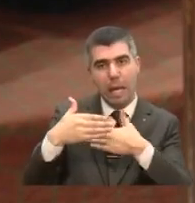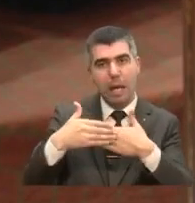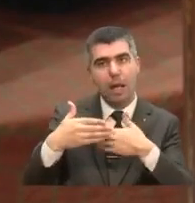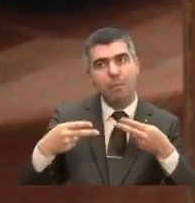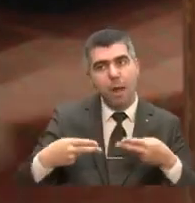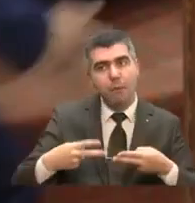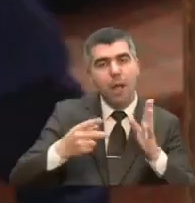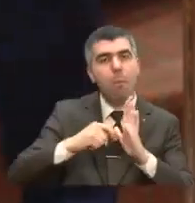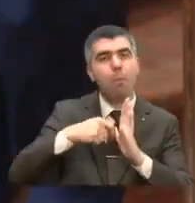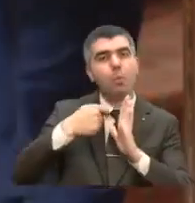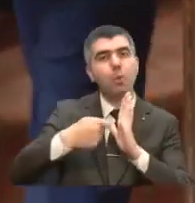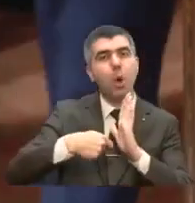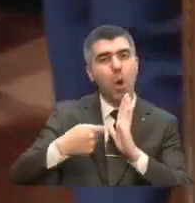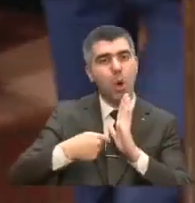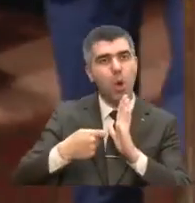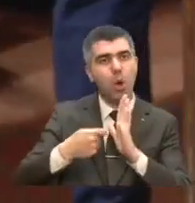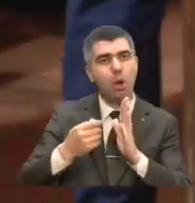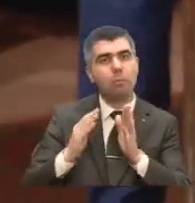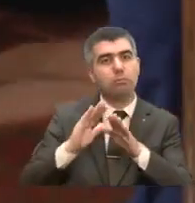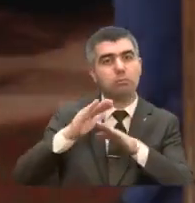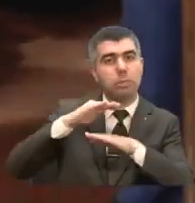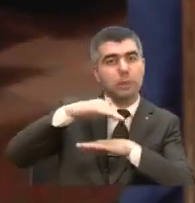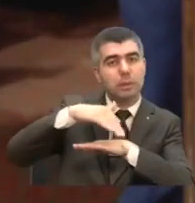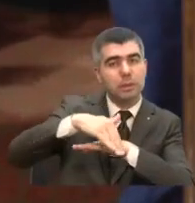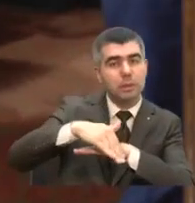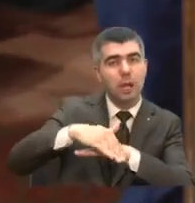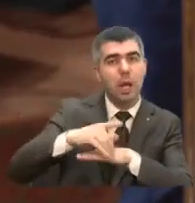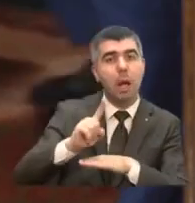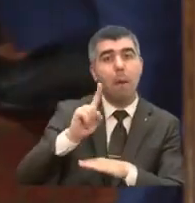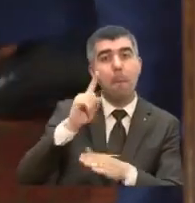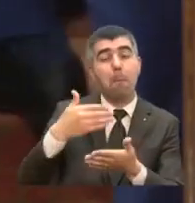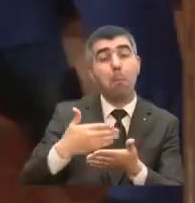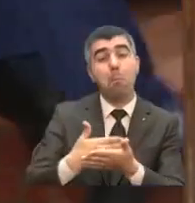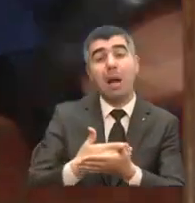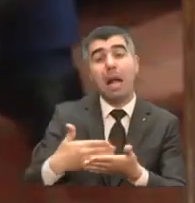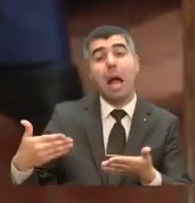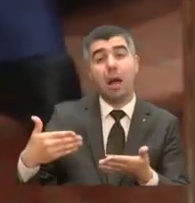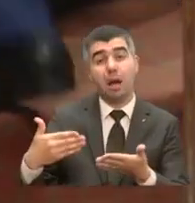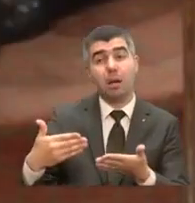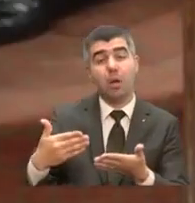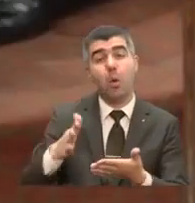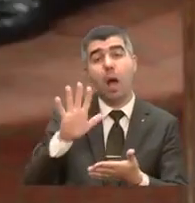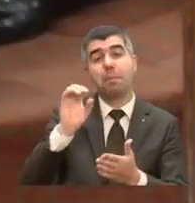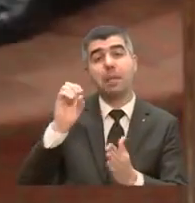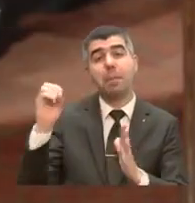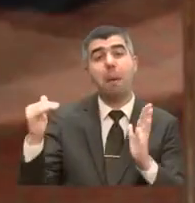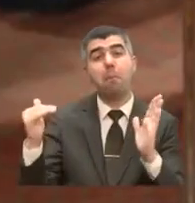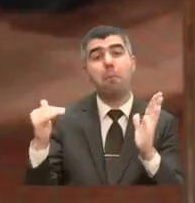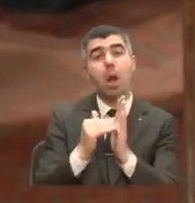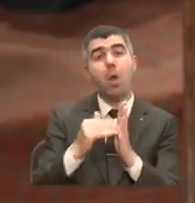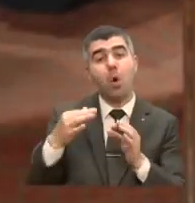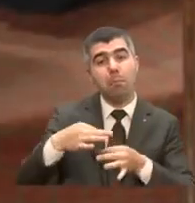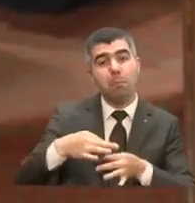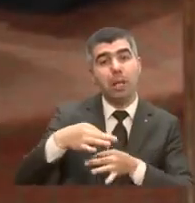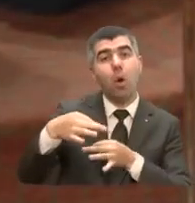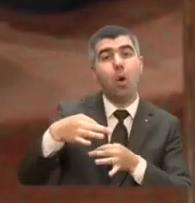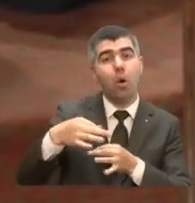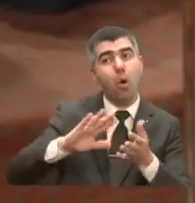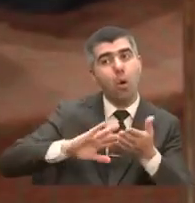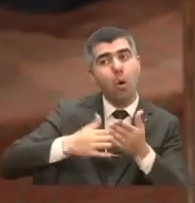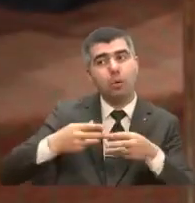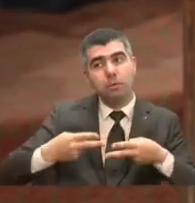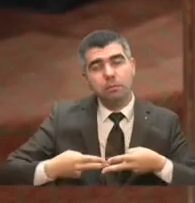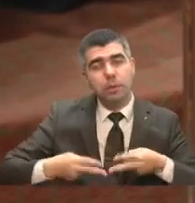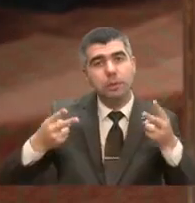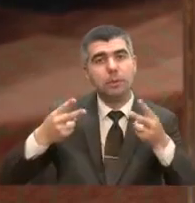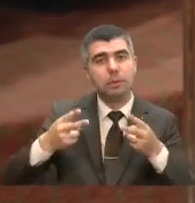ديال السد ديال بني منصور اللي غيكون فيه أكثر من 1.5 مليار ديال الأمطار المكعبة اللي غيكفي الشمال كله. فيما